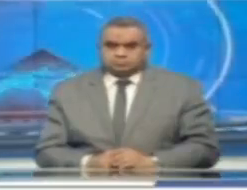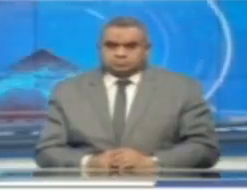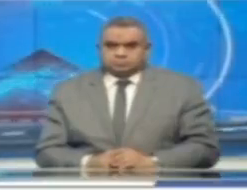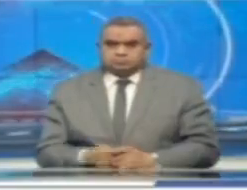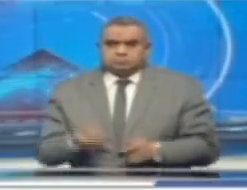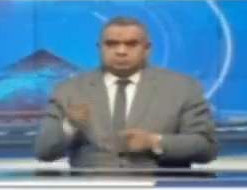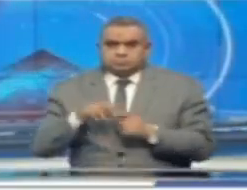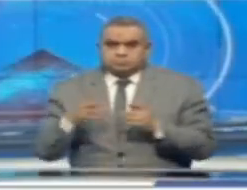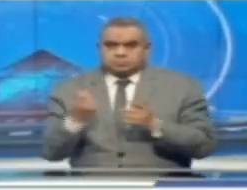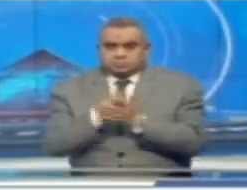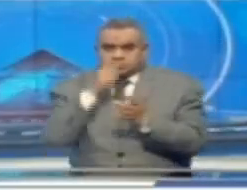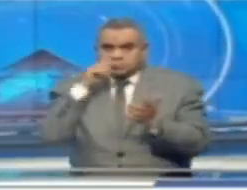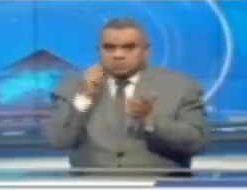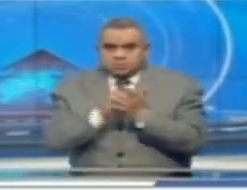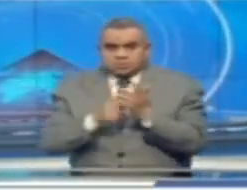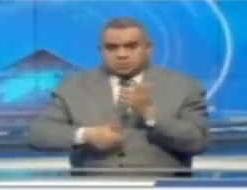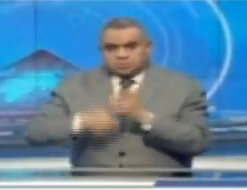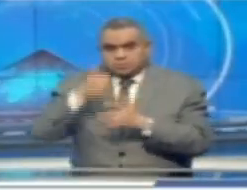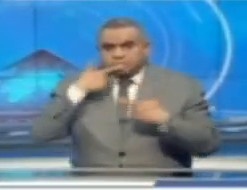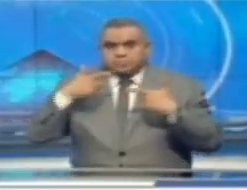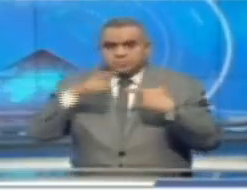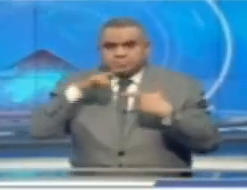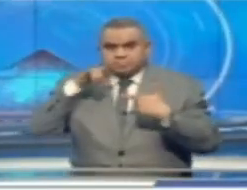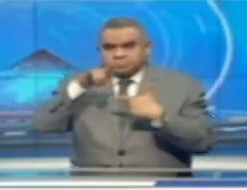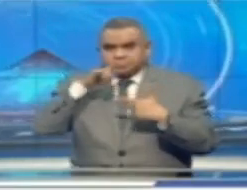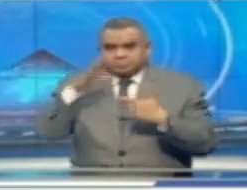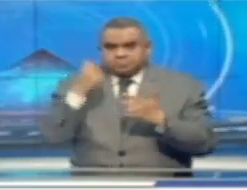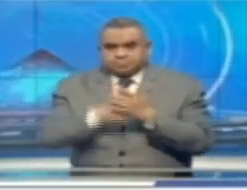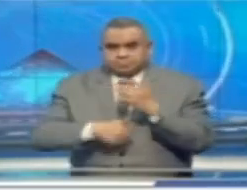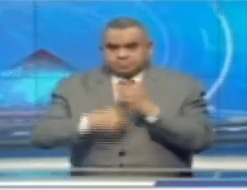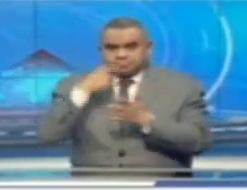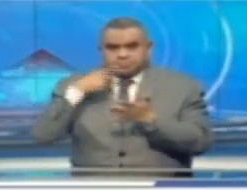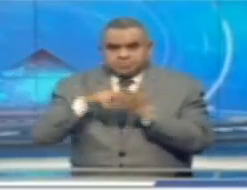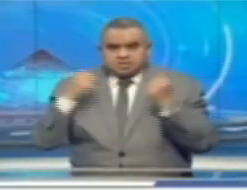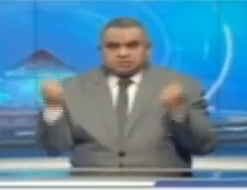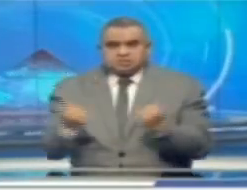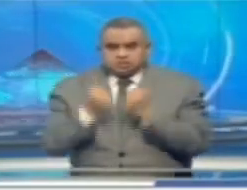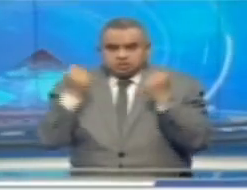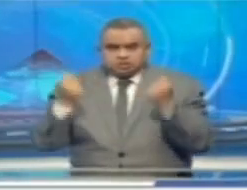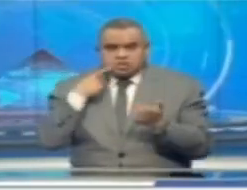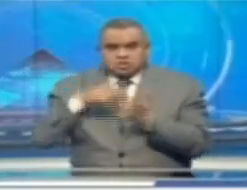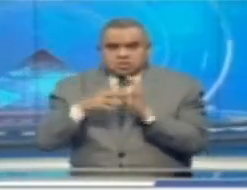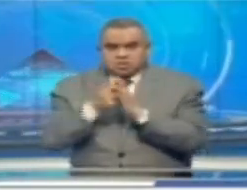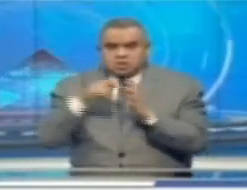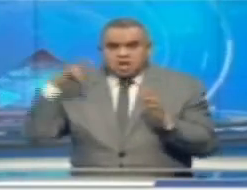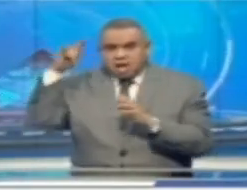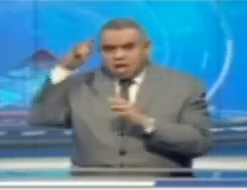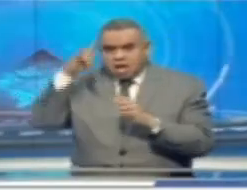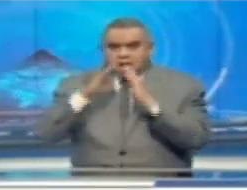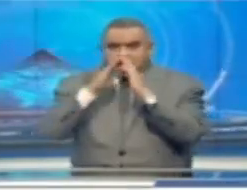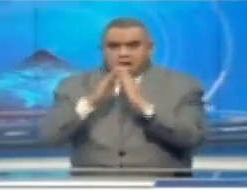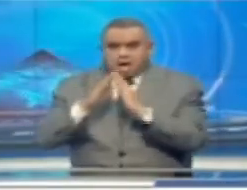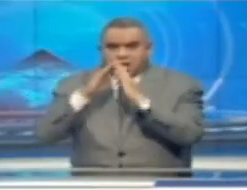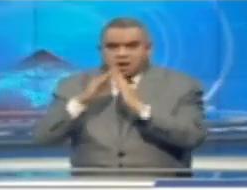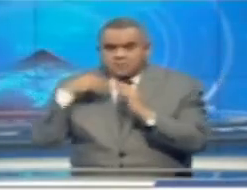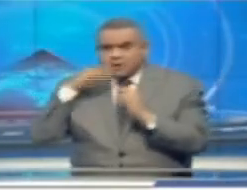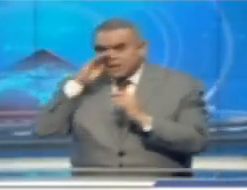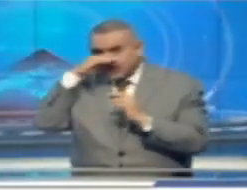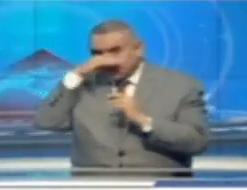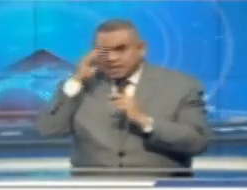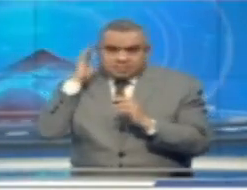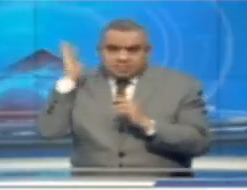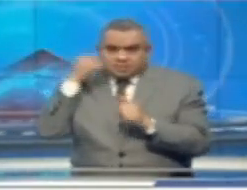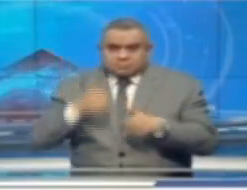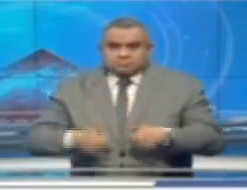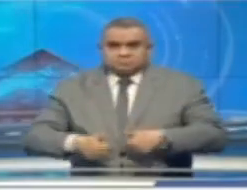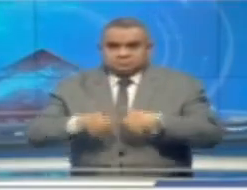كما نفذت مجموعة من المقاتلات المشاركة بالتدريب تشكيلا جويا فوق سطح أهرامات الجيزة، أبرزت مدى الدقة